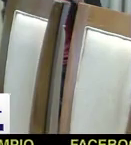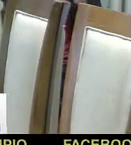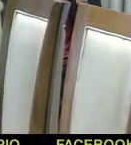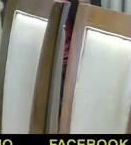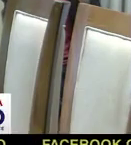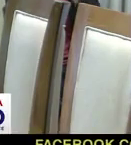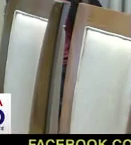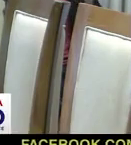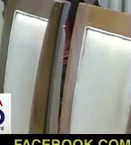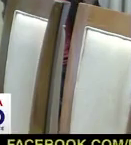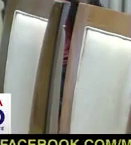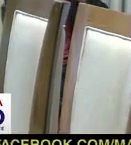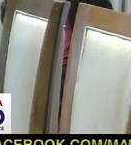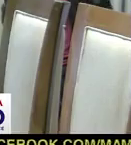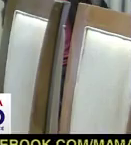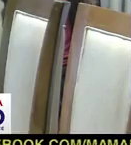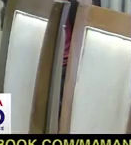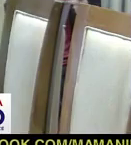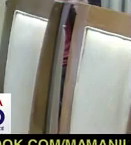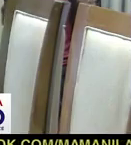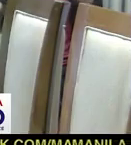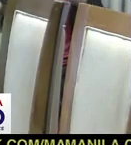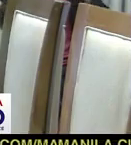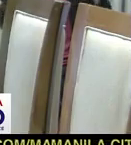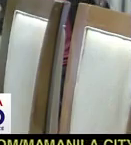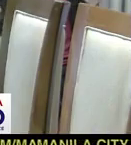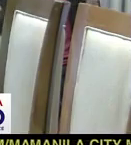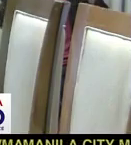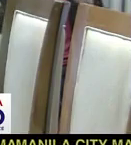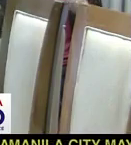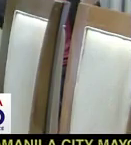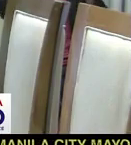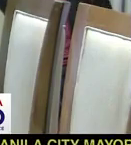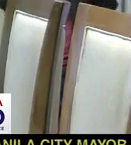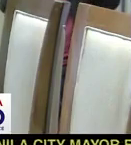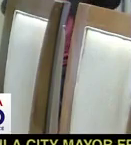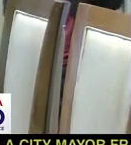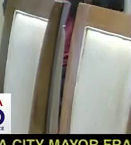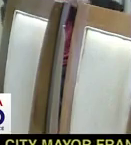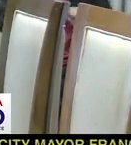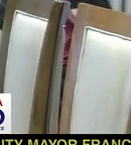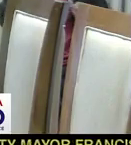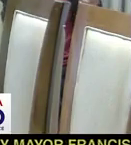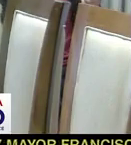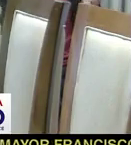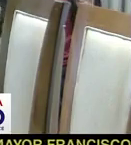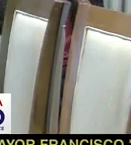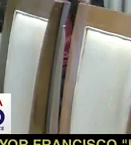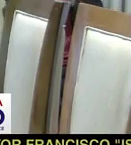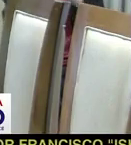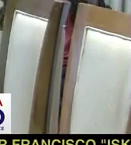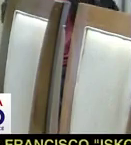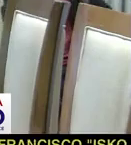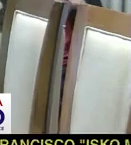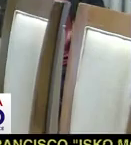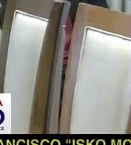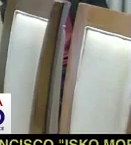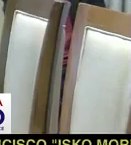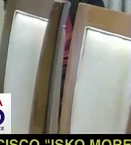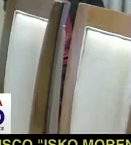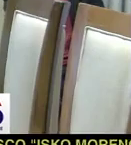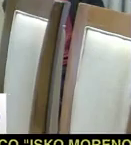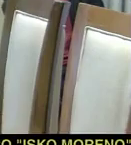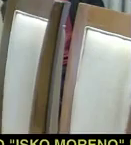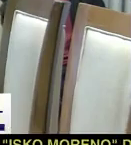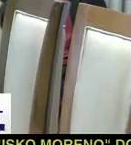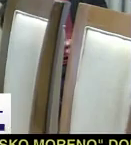passport or other passport that will change your status as Filipino